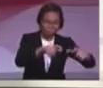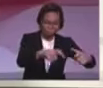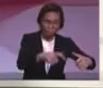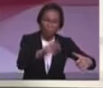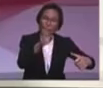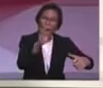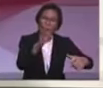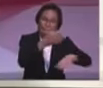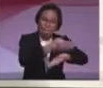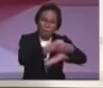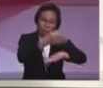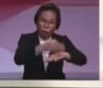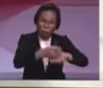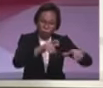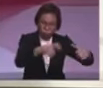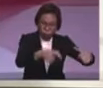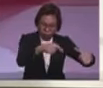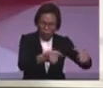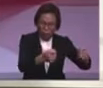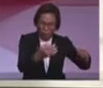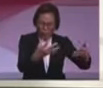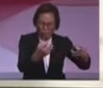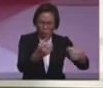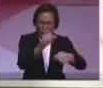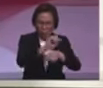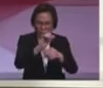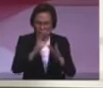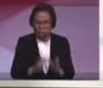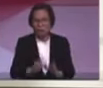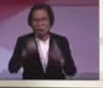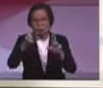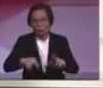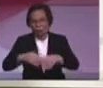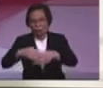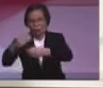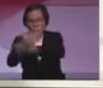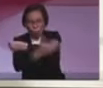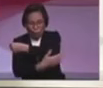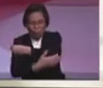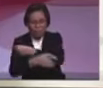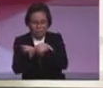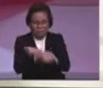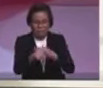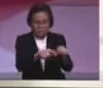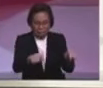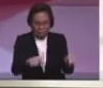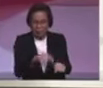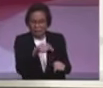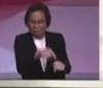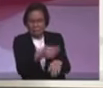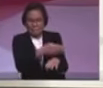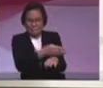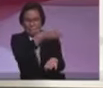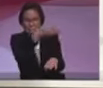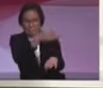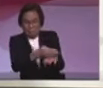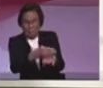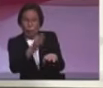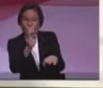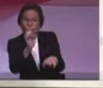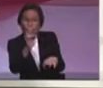majoriti adalah melibatkan pekerja warga negara asing di lokaliti-lokaliti ini.